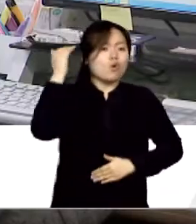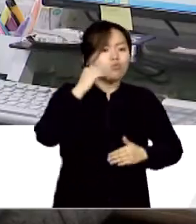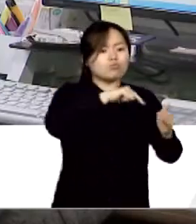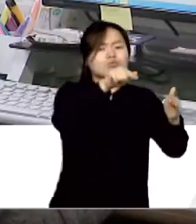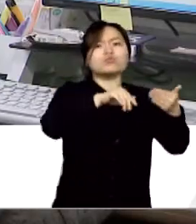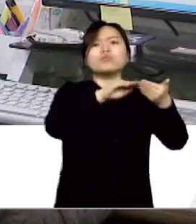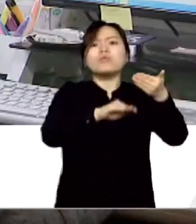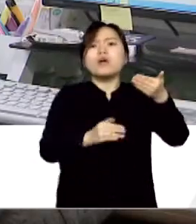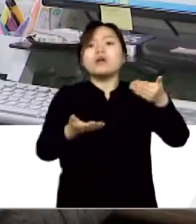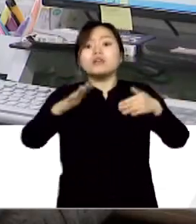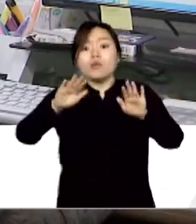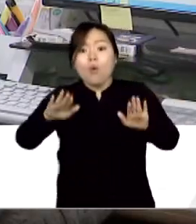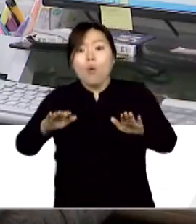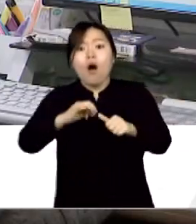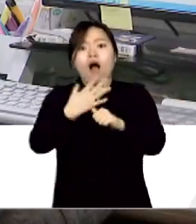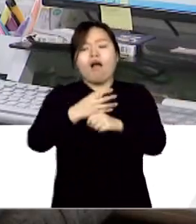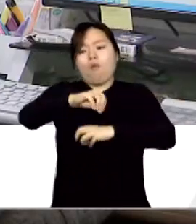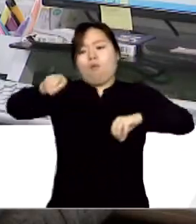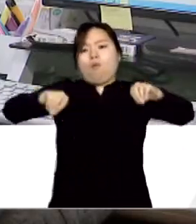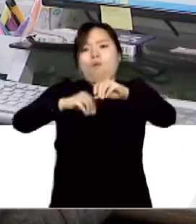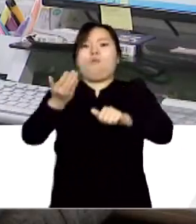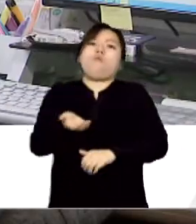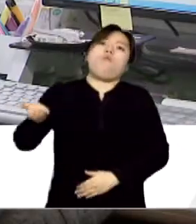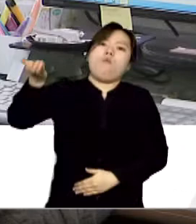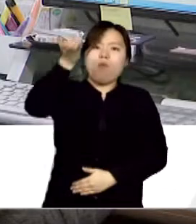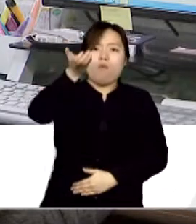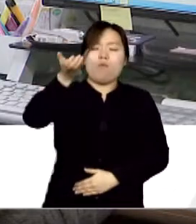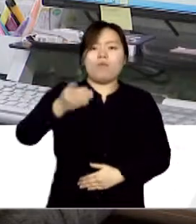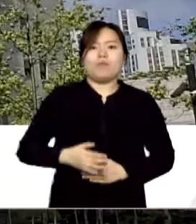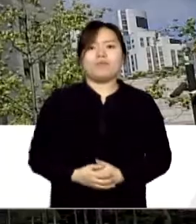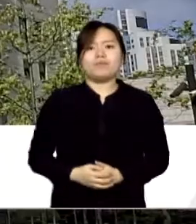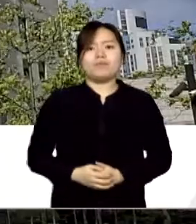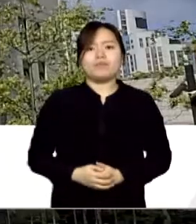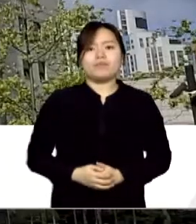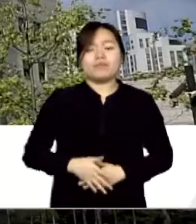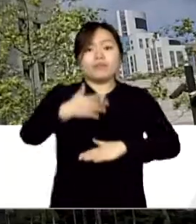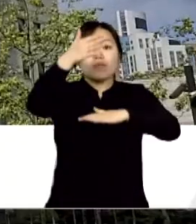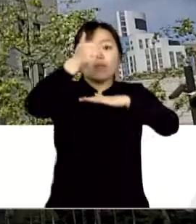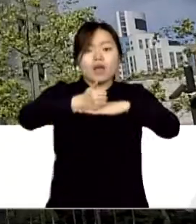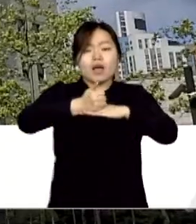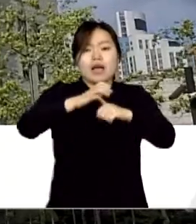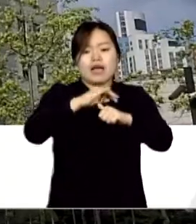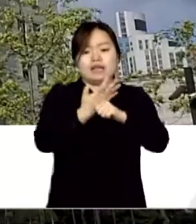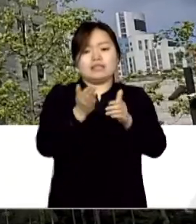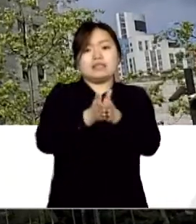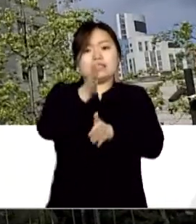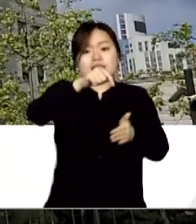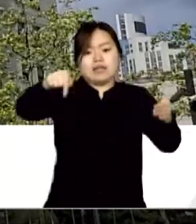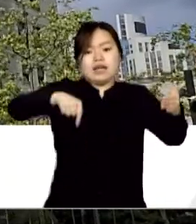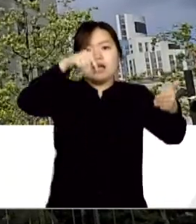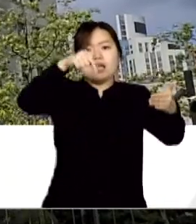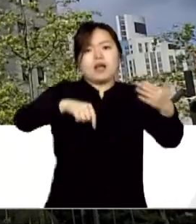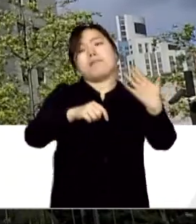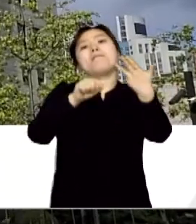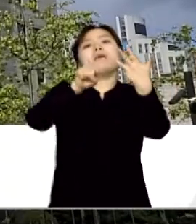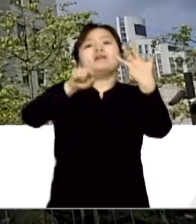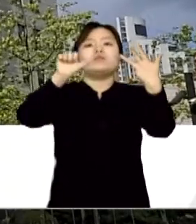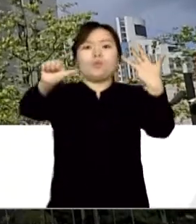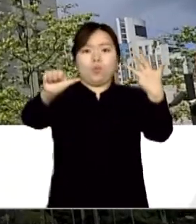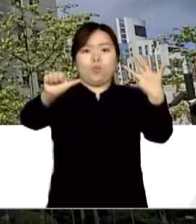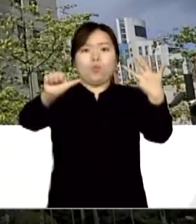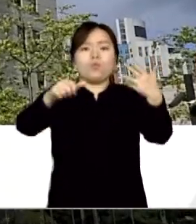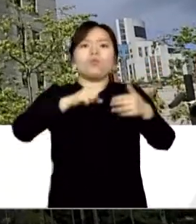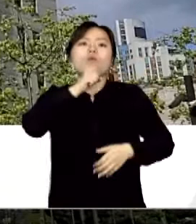지난해 3등급에서 2등급으로 한 단계 상승했습니다. 그 결과 우리 시는 종합청렴도